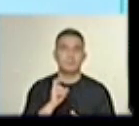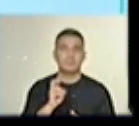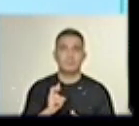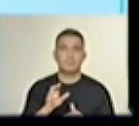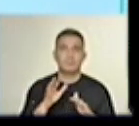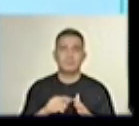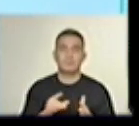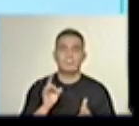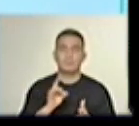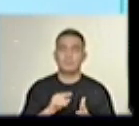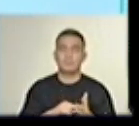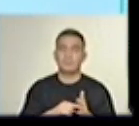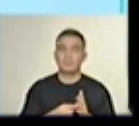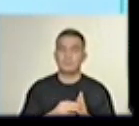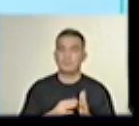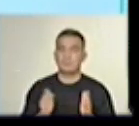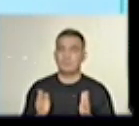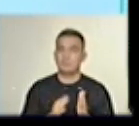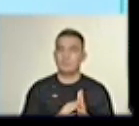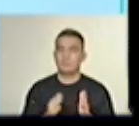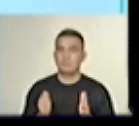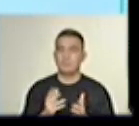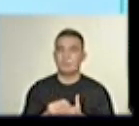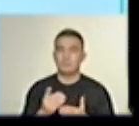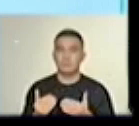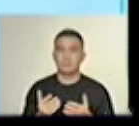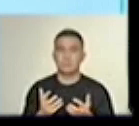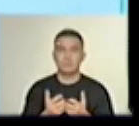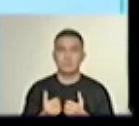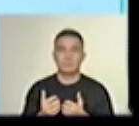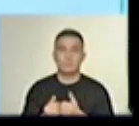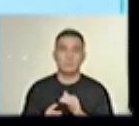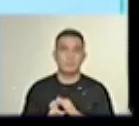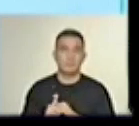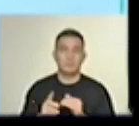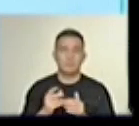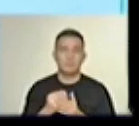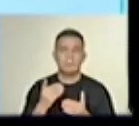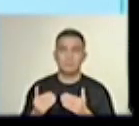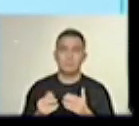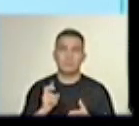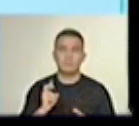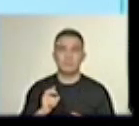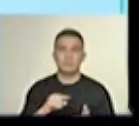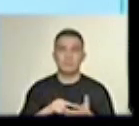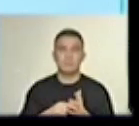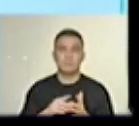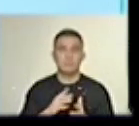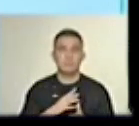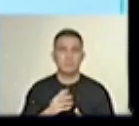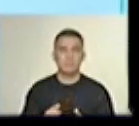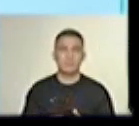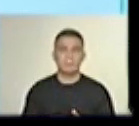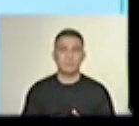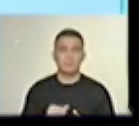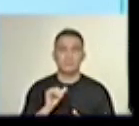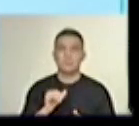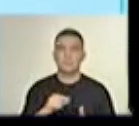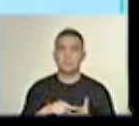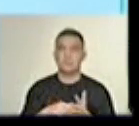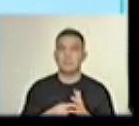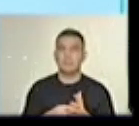nuqtagacha bo'lgan masofani topamiz. Ya'ni sanoq boshidan B nuqtagacha bo'lgan masofa. Bu yerda B